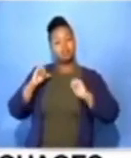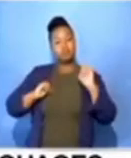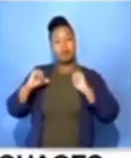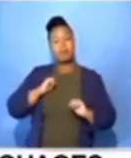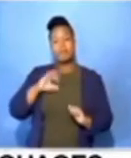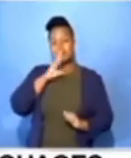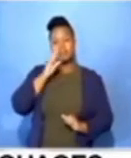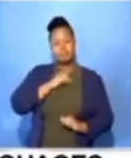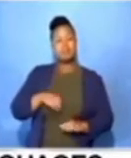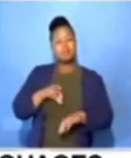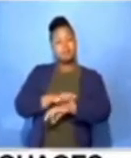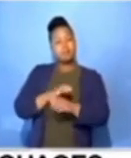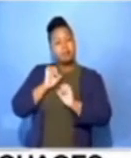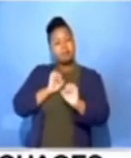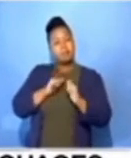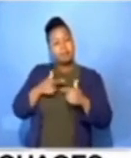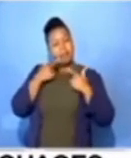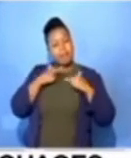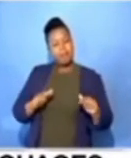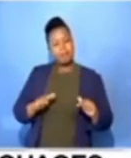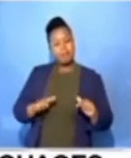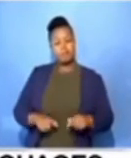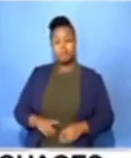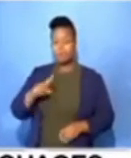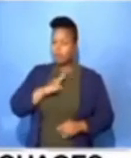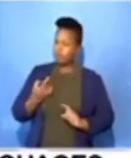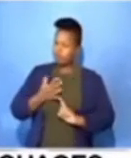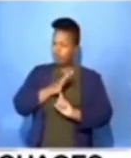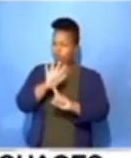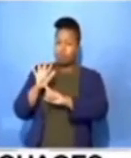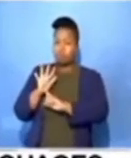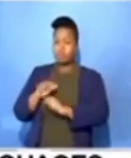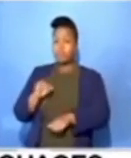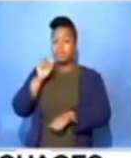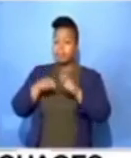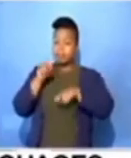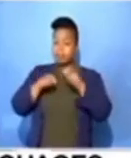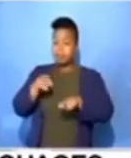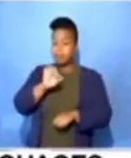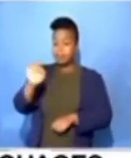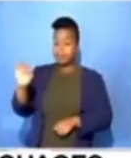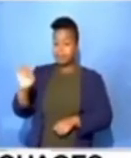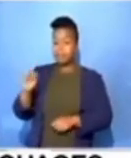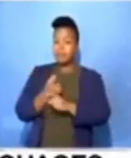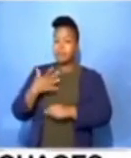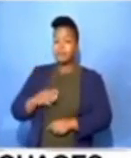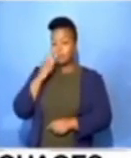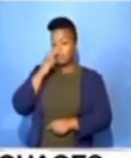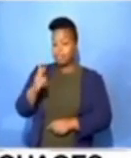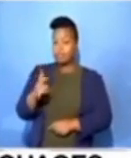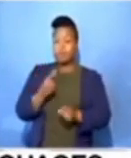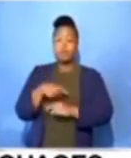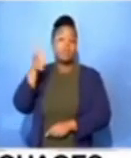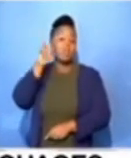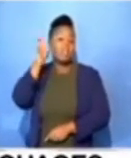endliwa hi Xitsonga ku ri vanhu hinkwavo va kota ku vona va titwela